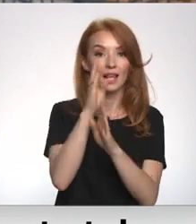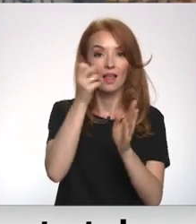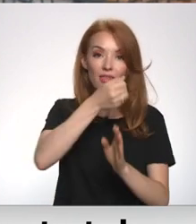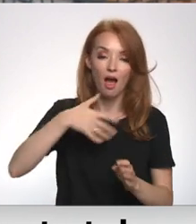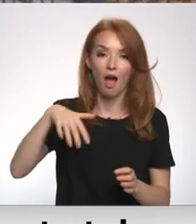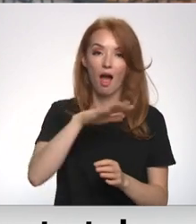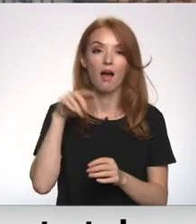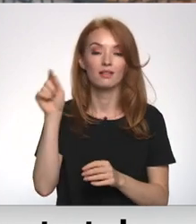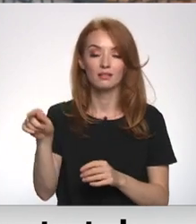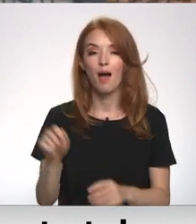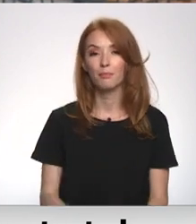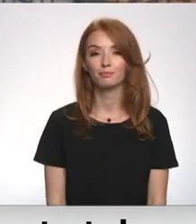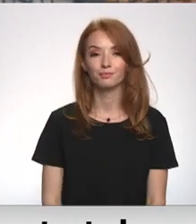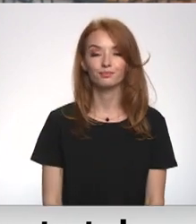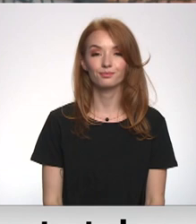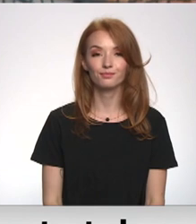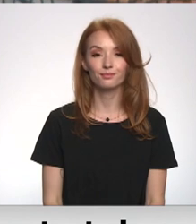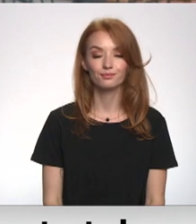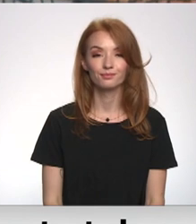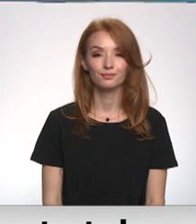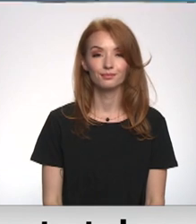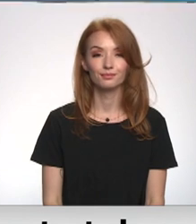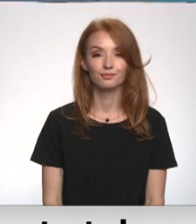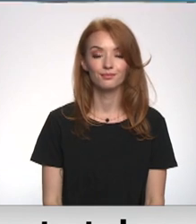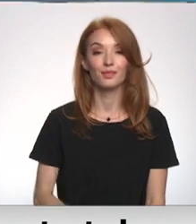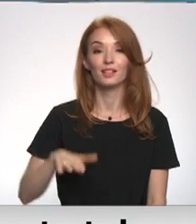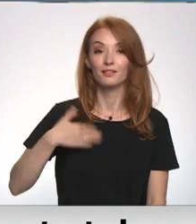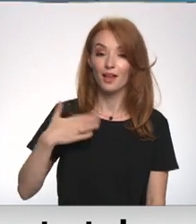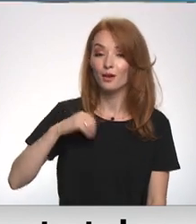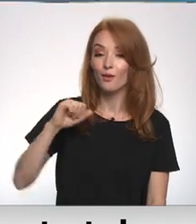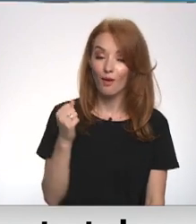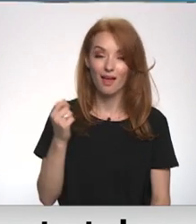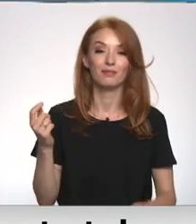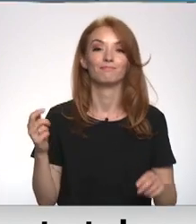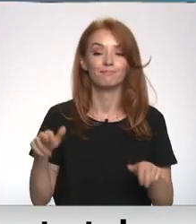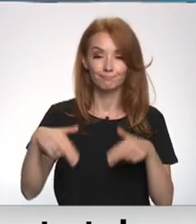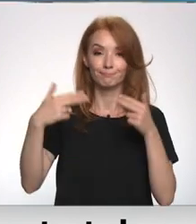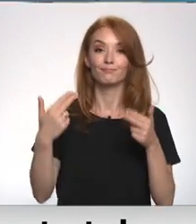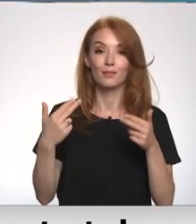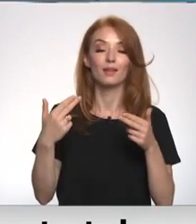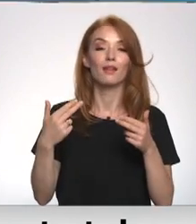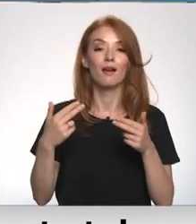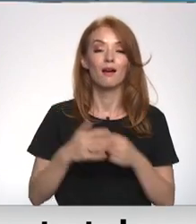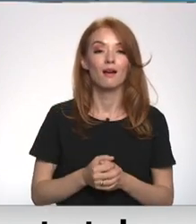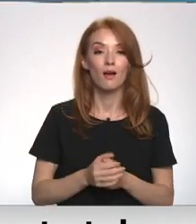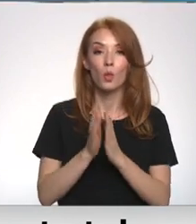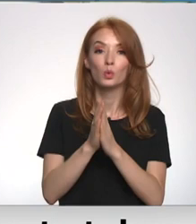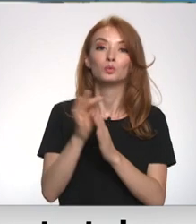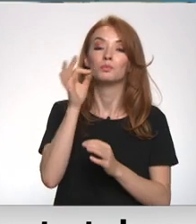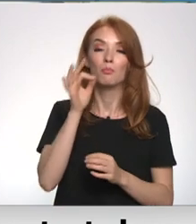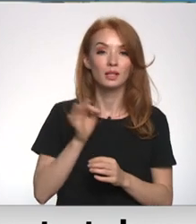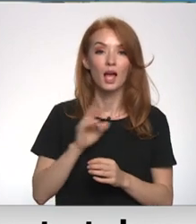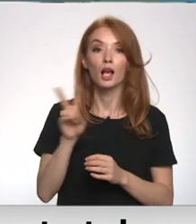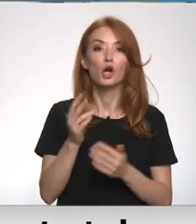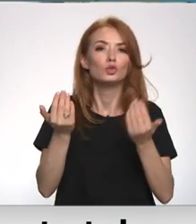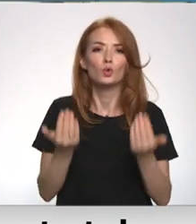atrodas arī mūsu kolēģis Ģirds Zvirbulis, ar kur arī tuliņ sazinamies tiešēdē. Sveiks, Ģirta, šajās dienas ziņās, šajā stundā. Saki, kas šodien